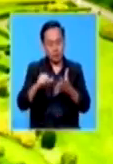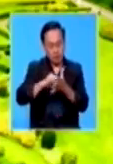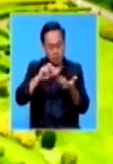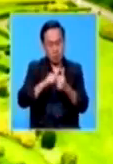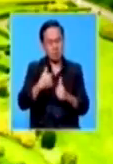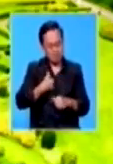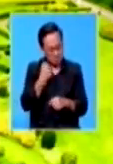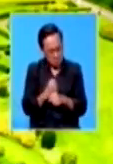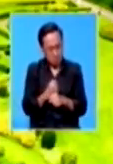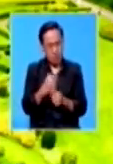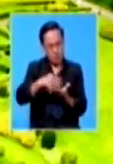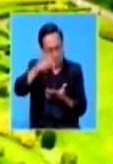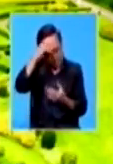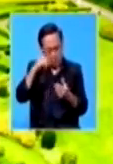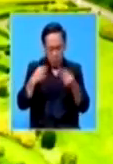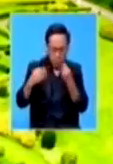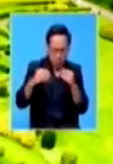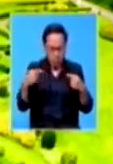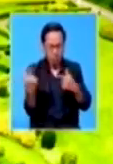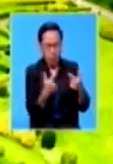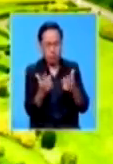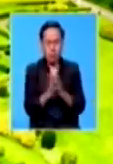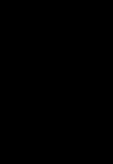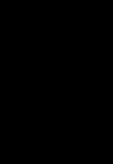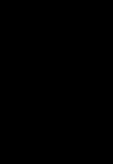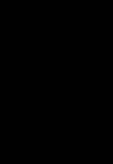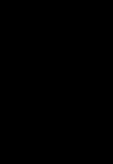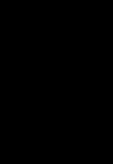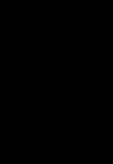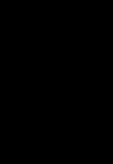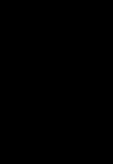แก้แล้วก็ขอแยกก็ต้องทำแต่ไม่บ่นนะนะพูดฟังเฉย